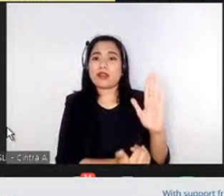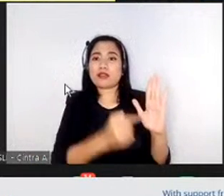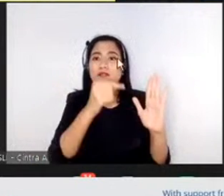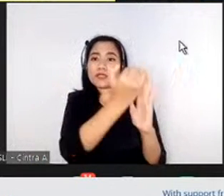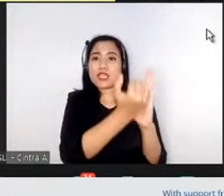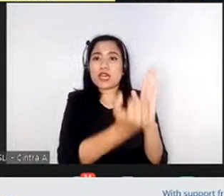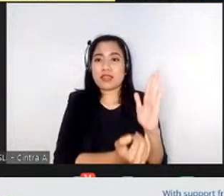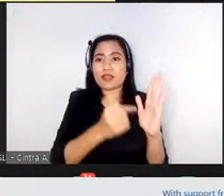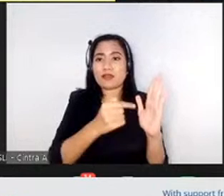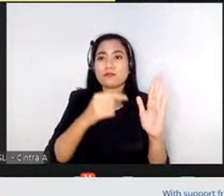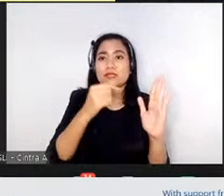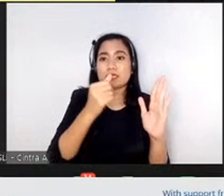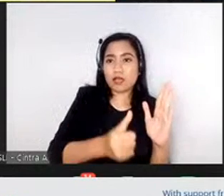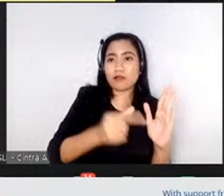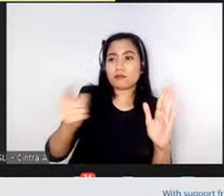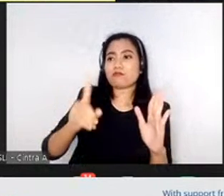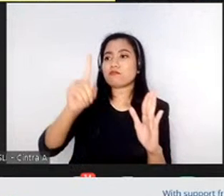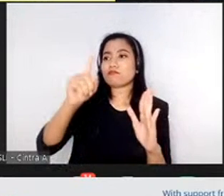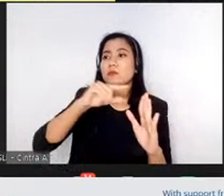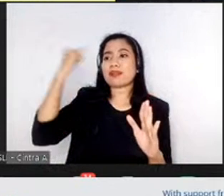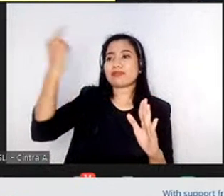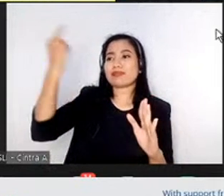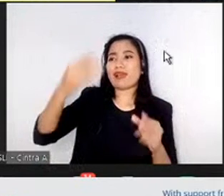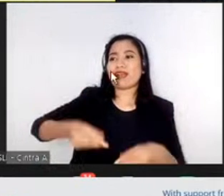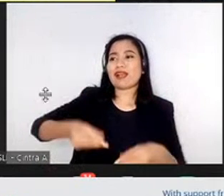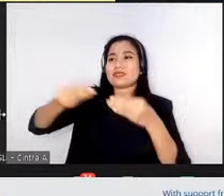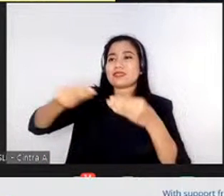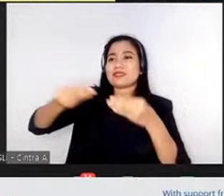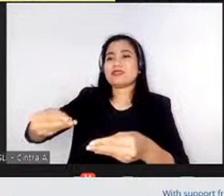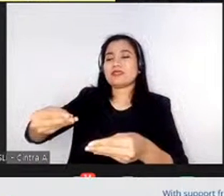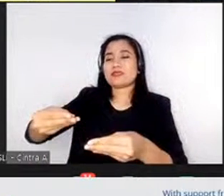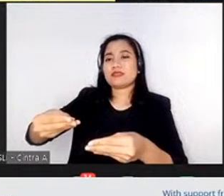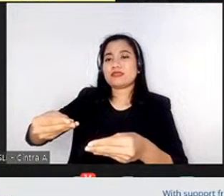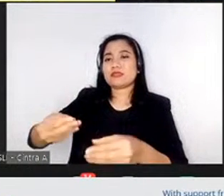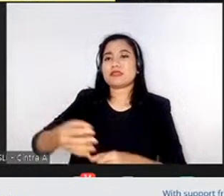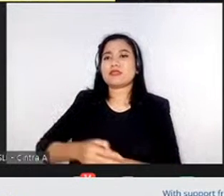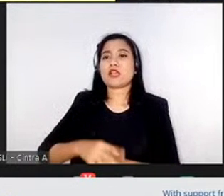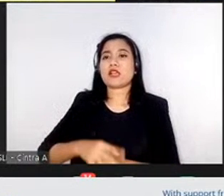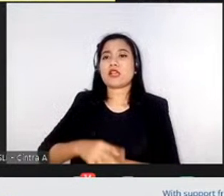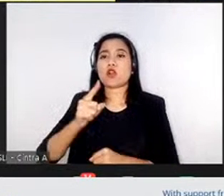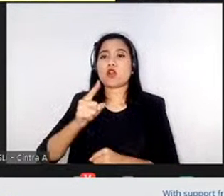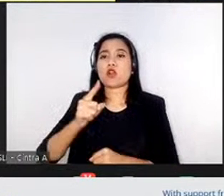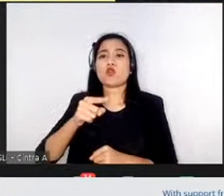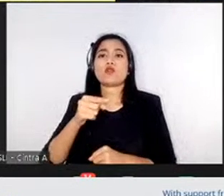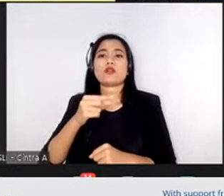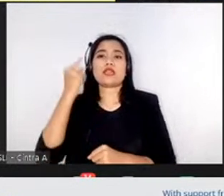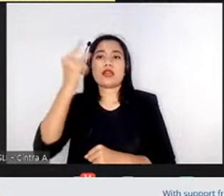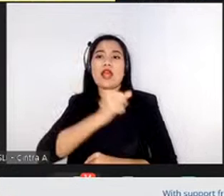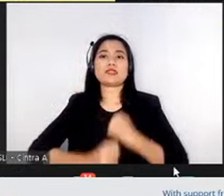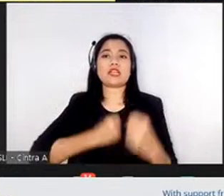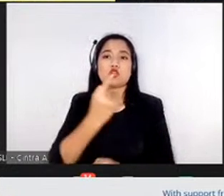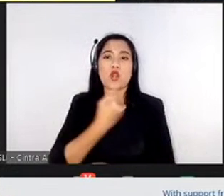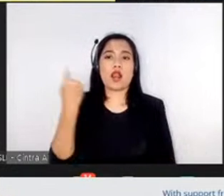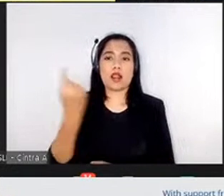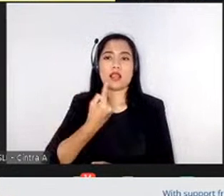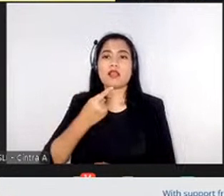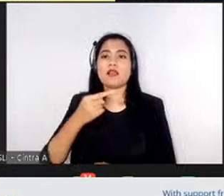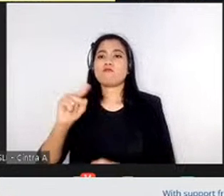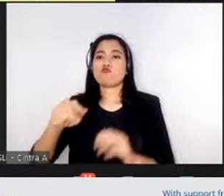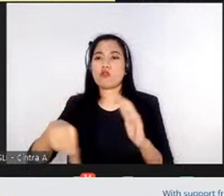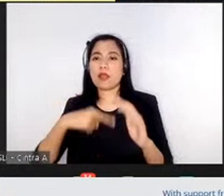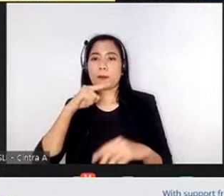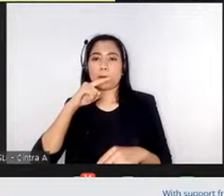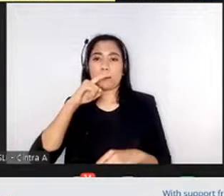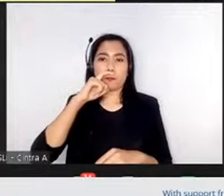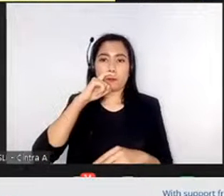sudah eh diselesaikan begitu mungkin dari eh bisa kita mulai dari Bang Andi dulu kemudian Mas